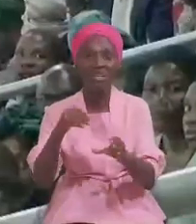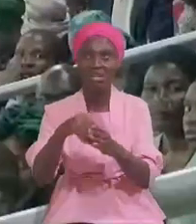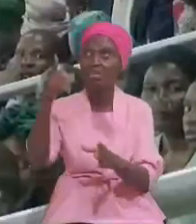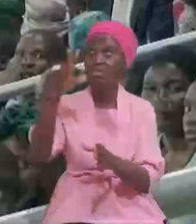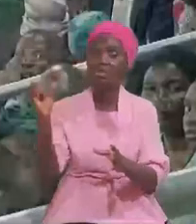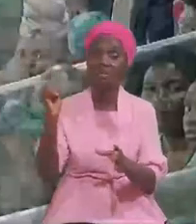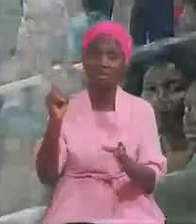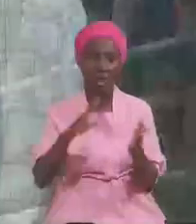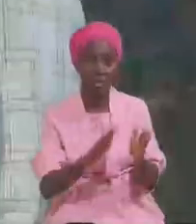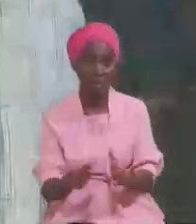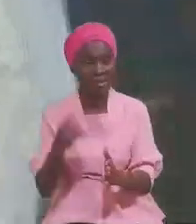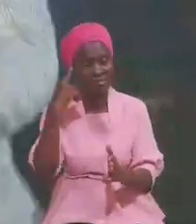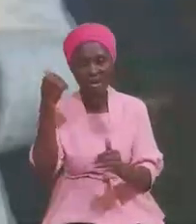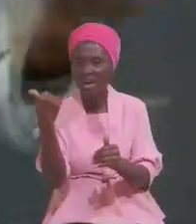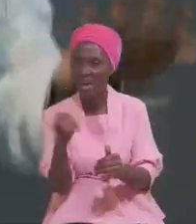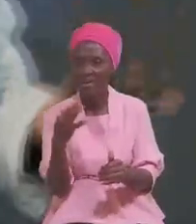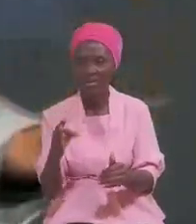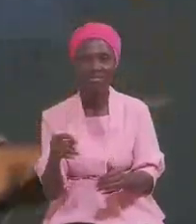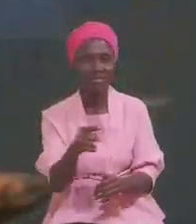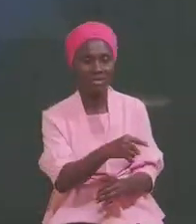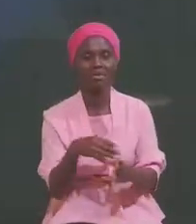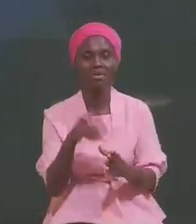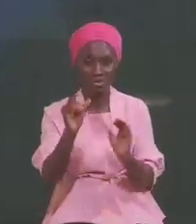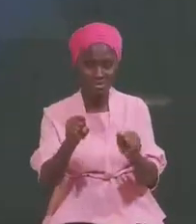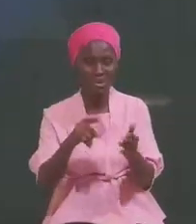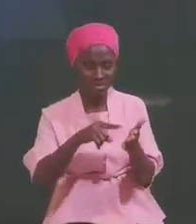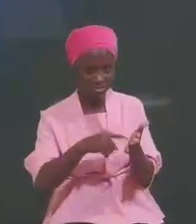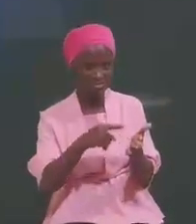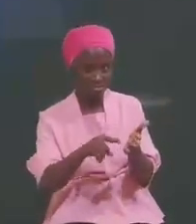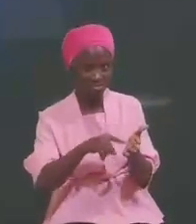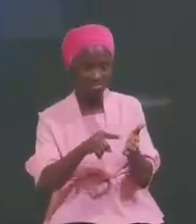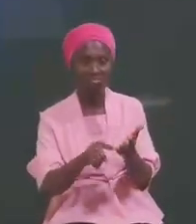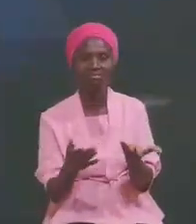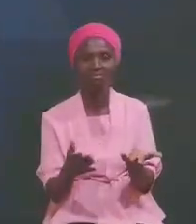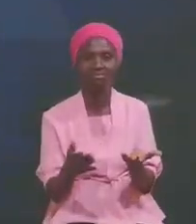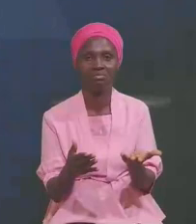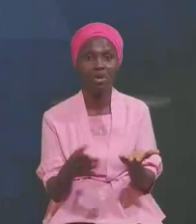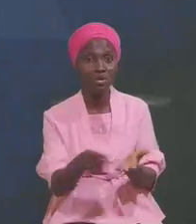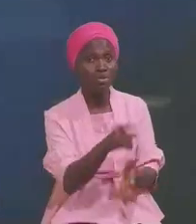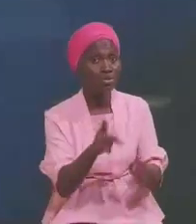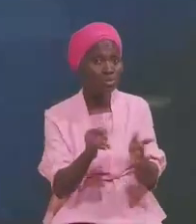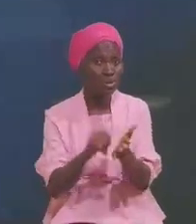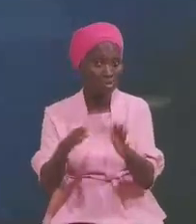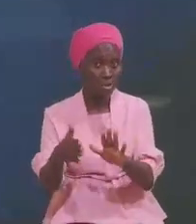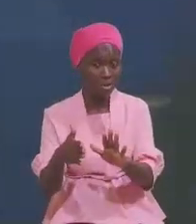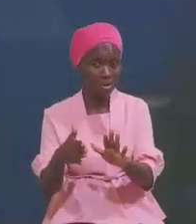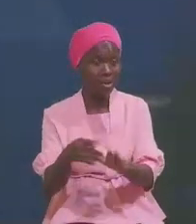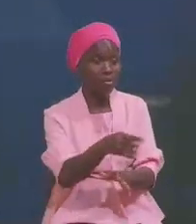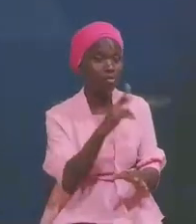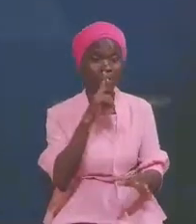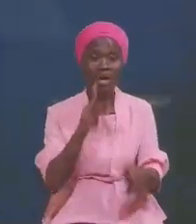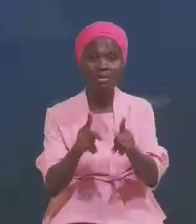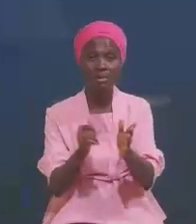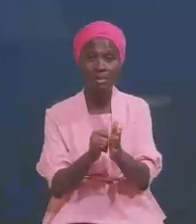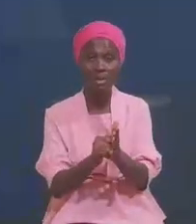de Dieu pour aucun d'eux. Vous pouvez vérifier ça. Ces gens-là qui étaient morts, ce sont ceux qui